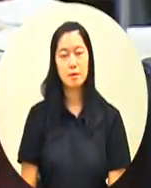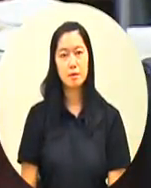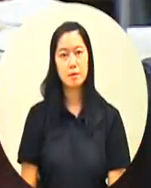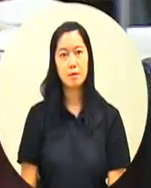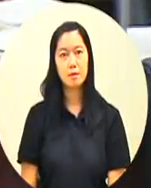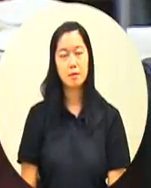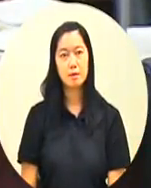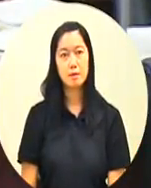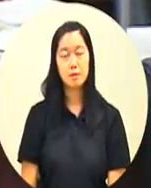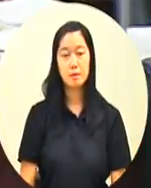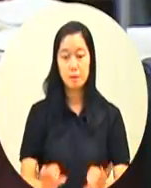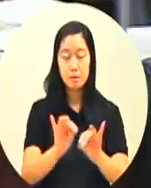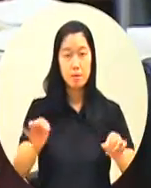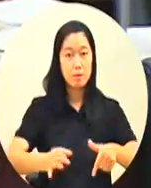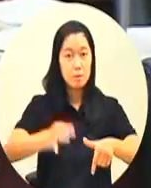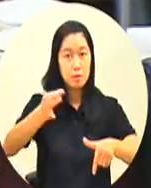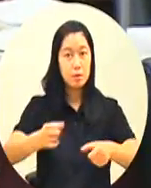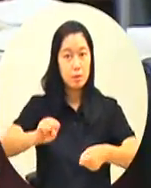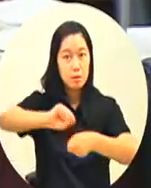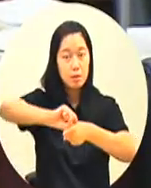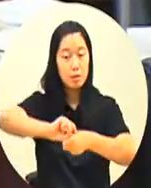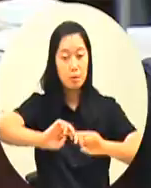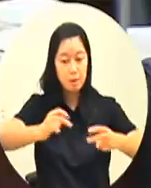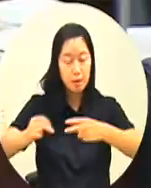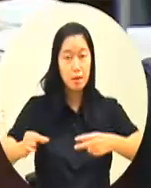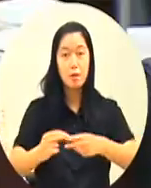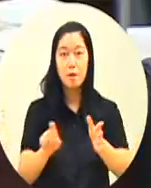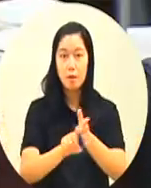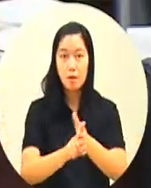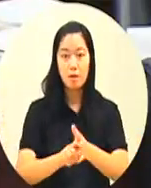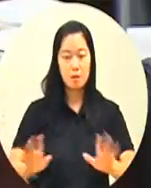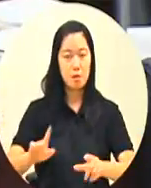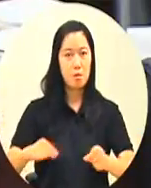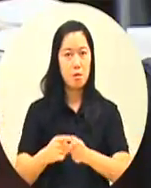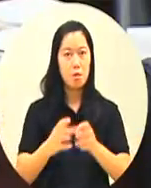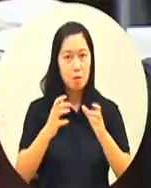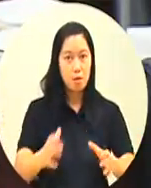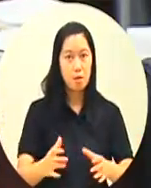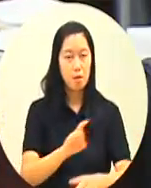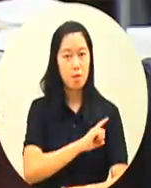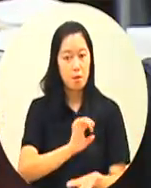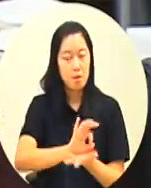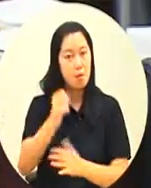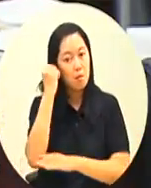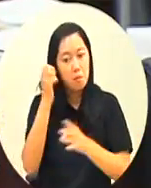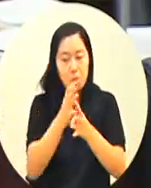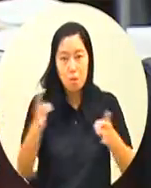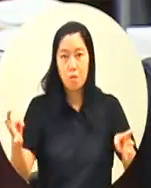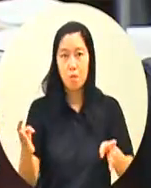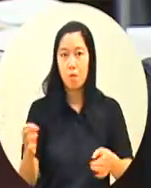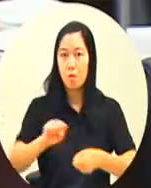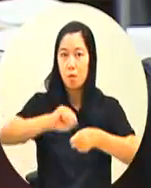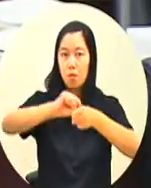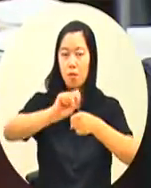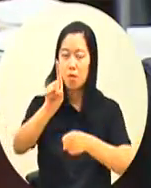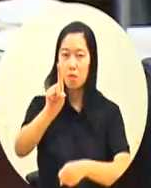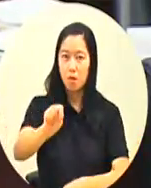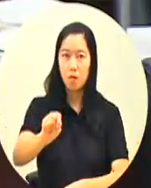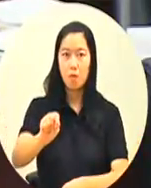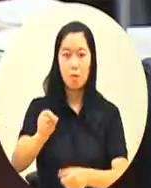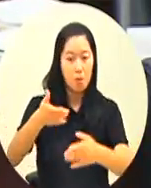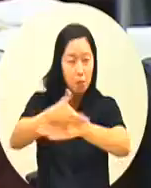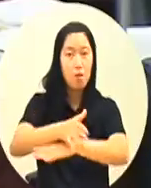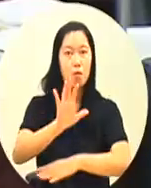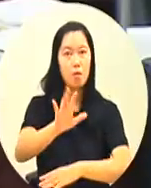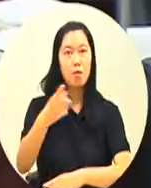喂，好，在地价税调整的时候，其实我们今年办自用住宅的户数其实多了快10000，甚至超过。好，那因为